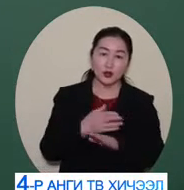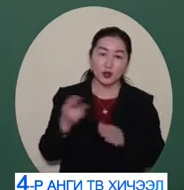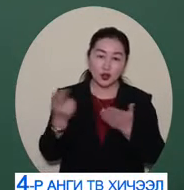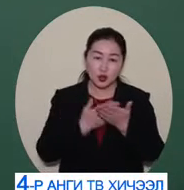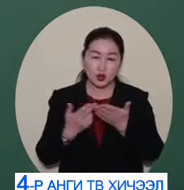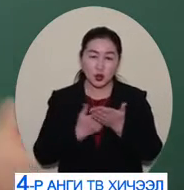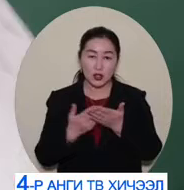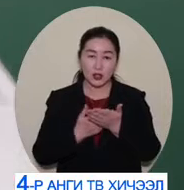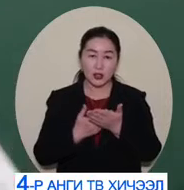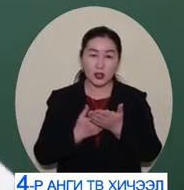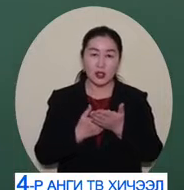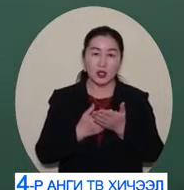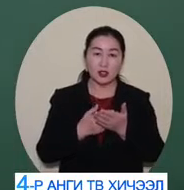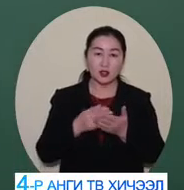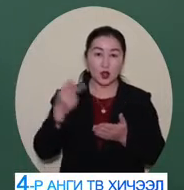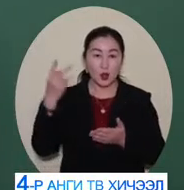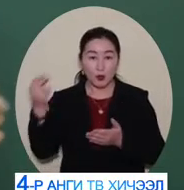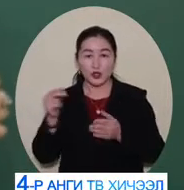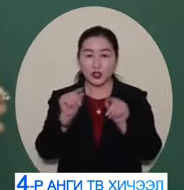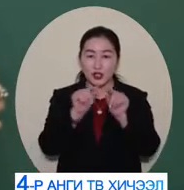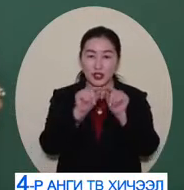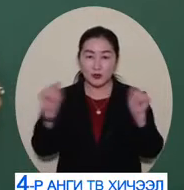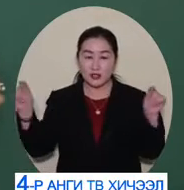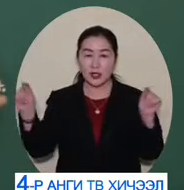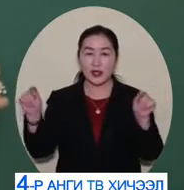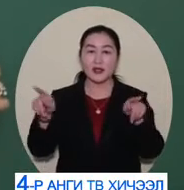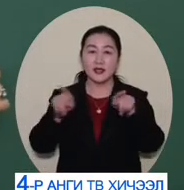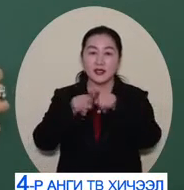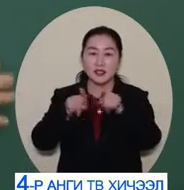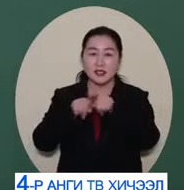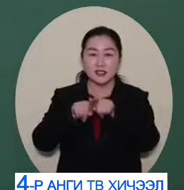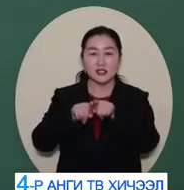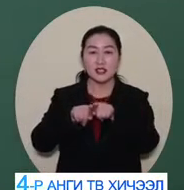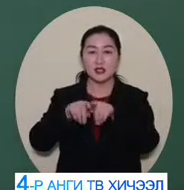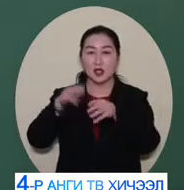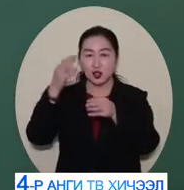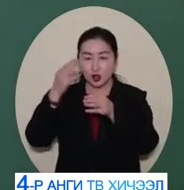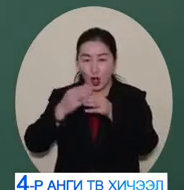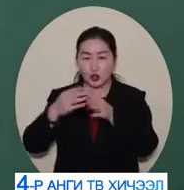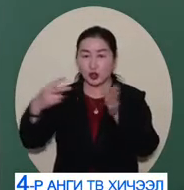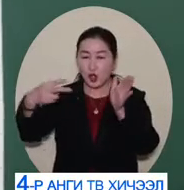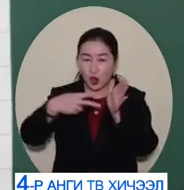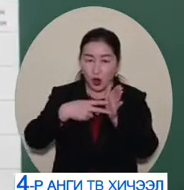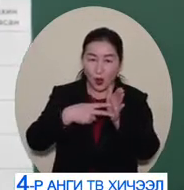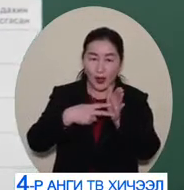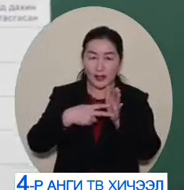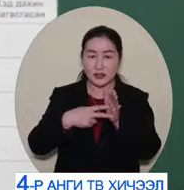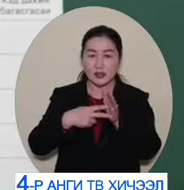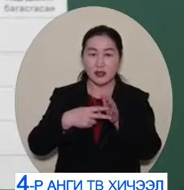За найзууд болохоор одоо нөгөө зургнуудаа нөгөө одоо бодит хэмжээнүү дээ.